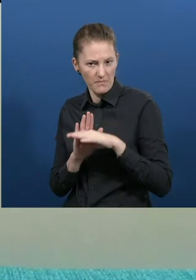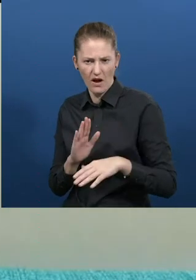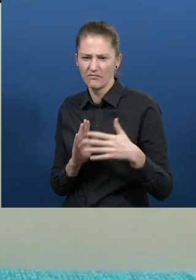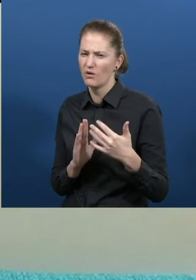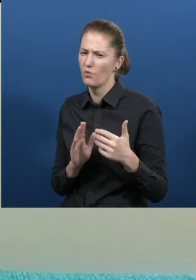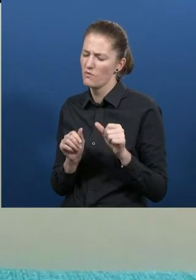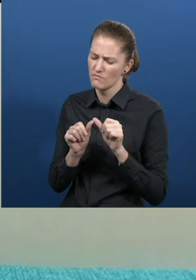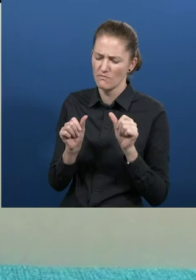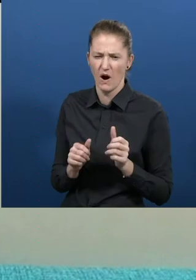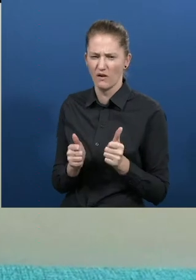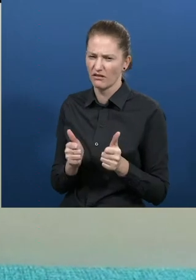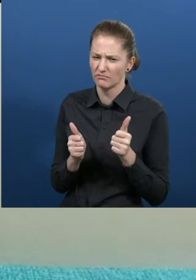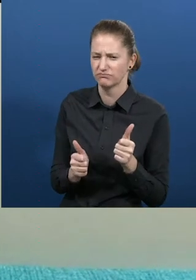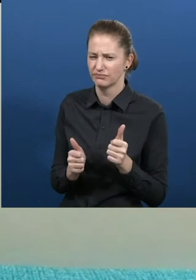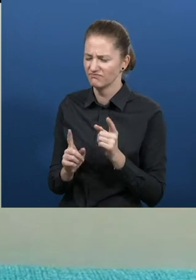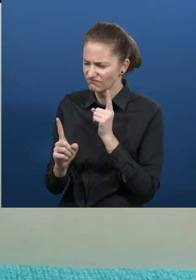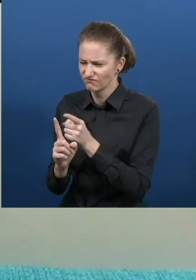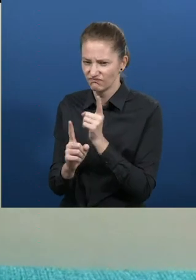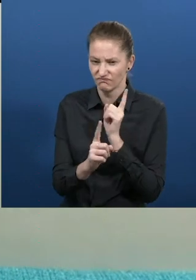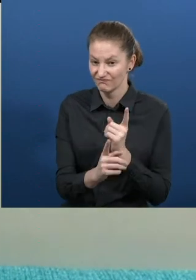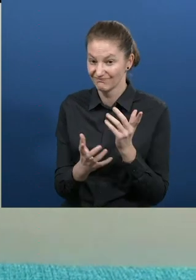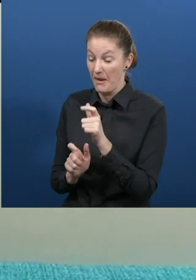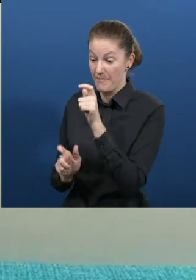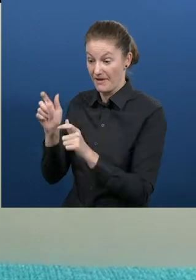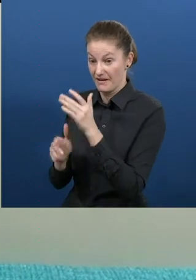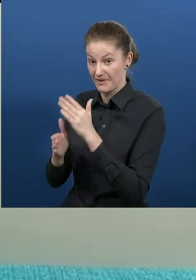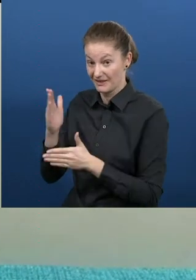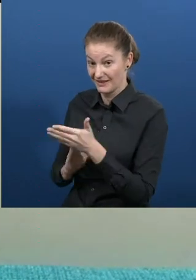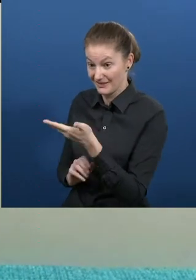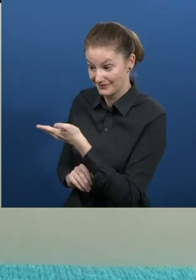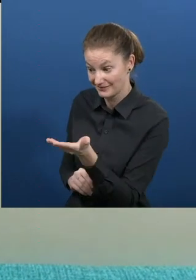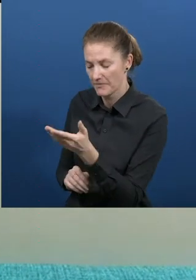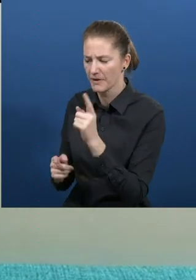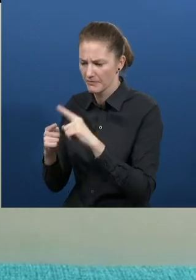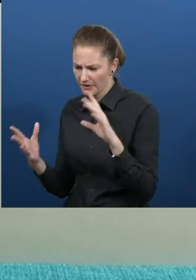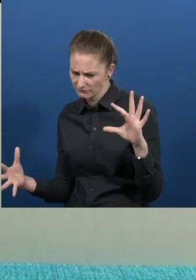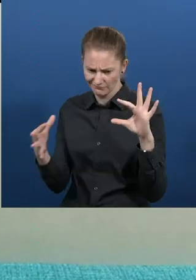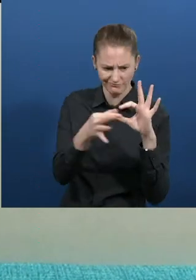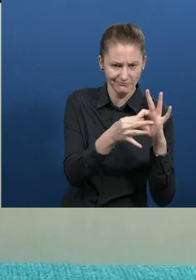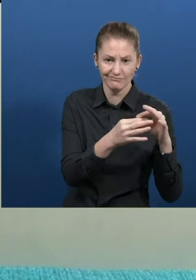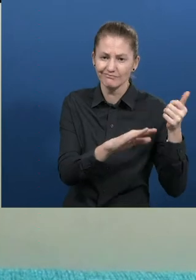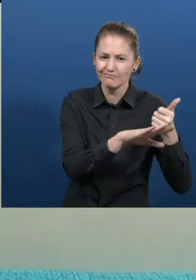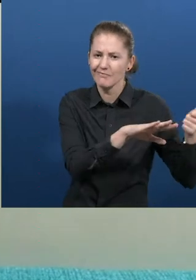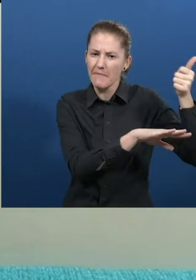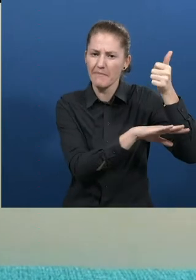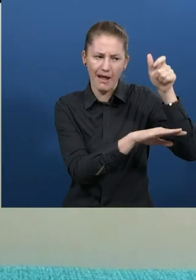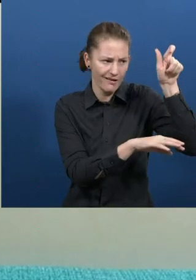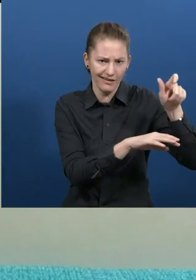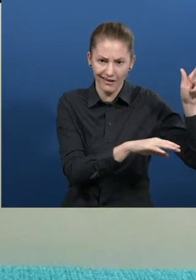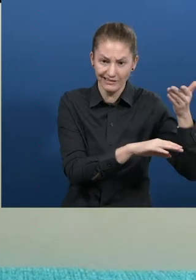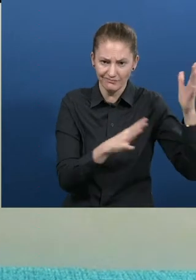תוכנית TAP מציעה מודל הוליסטי שנותן מענה לאנשים עם מוגבלויות. היא מחברת בין צרכי המעסיקים